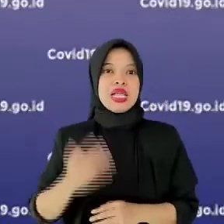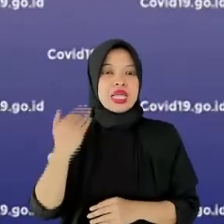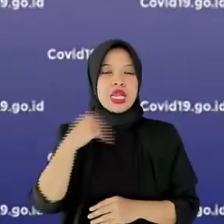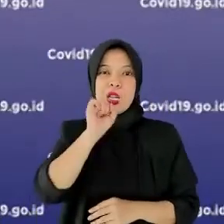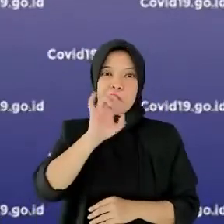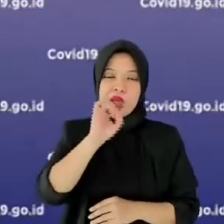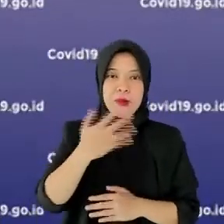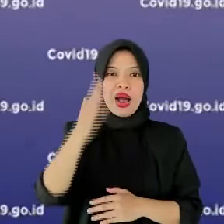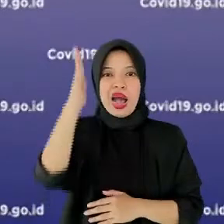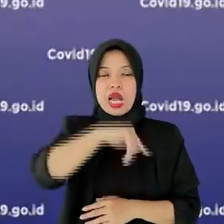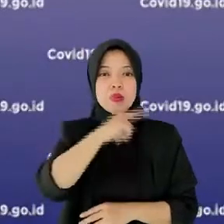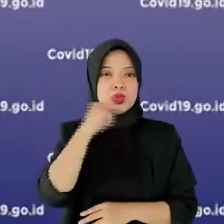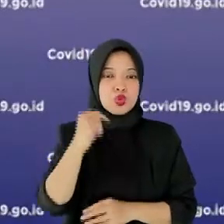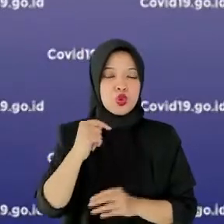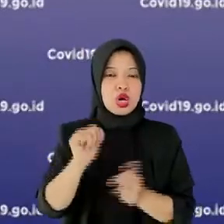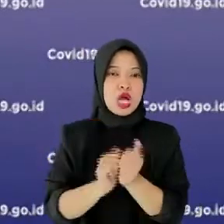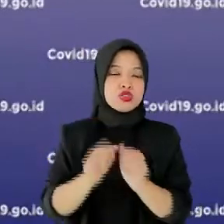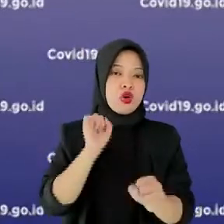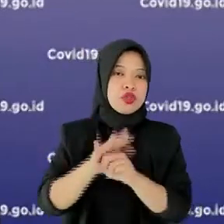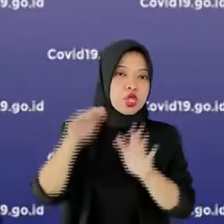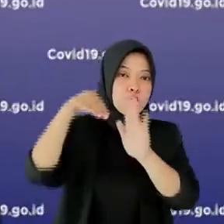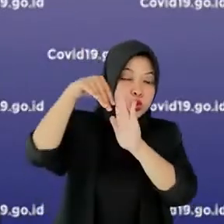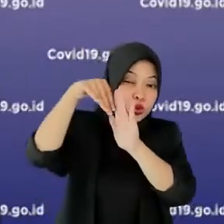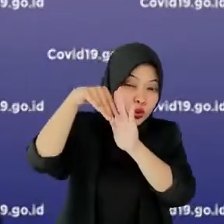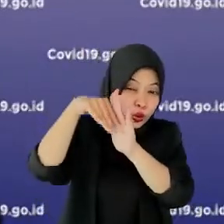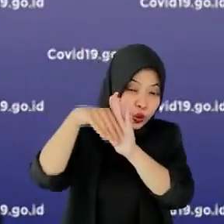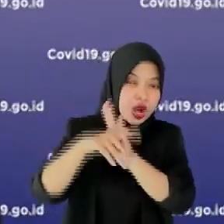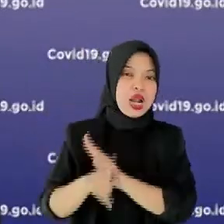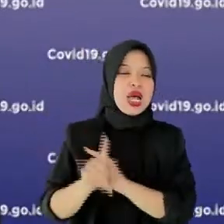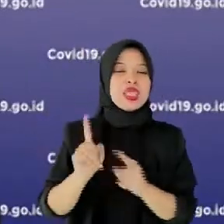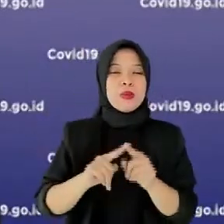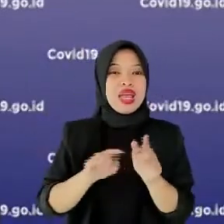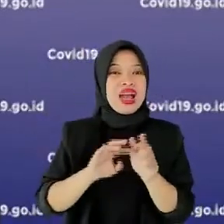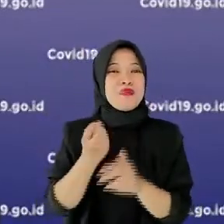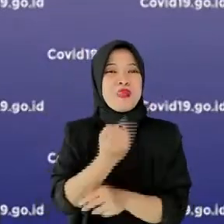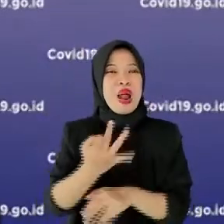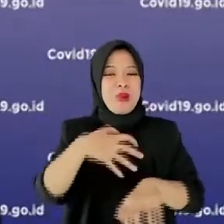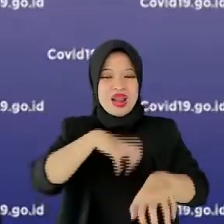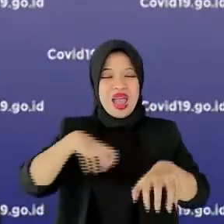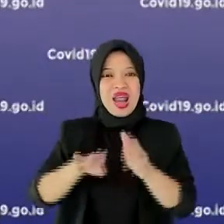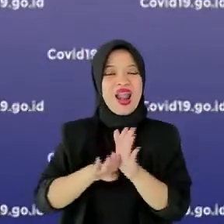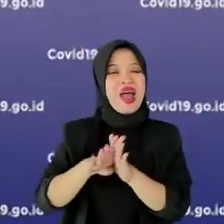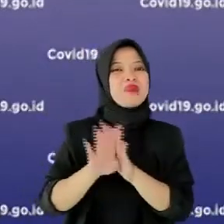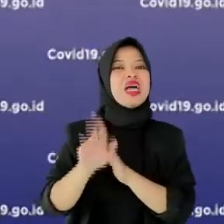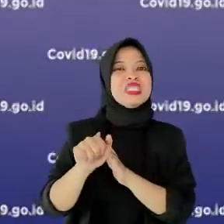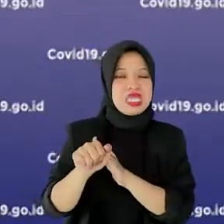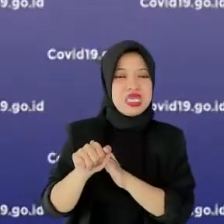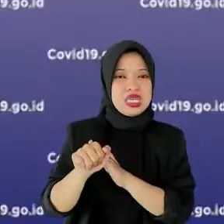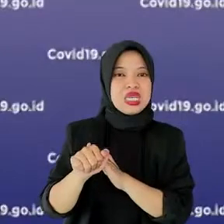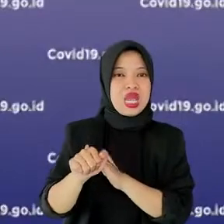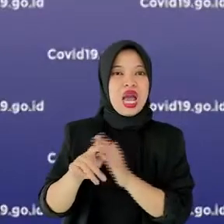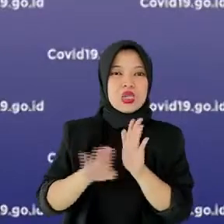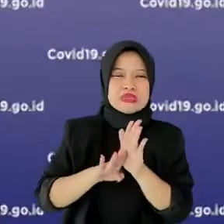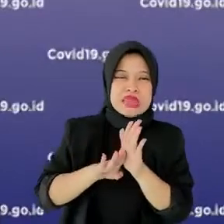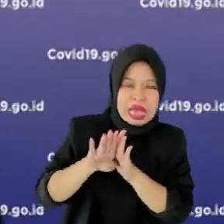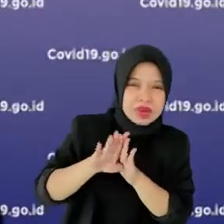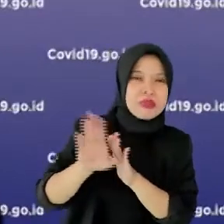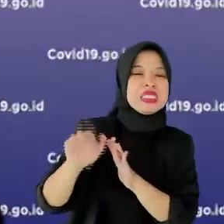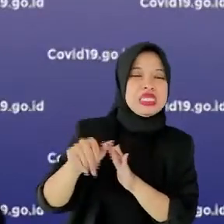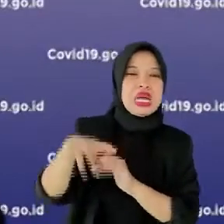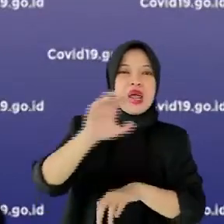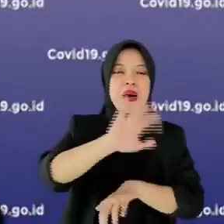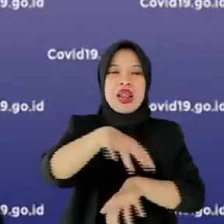sampaikan, di hari Minggu kemarin trennya ini masih banyak sekali yang menurun. Ada beberapa yang masih naik, dalam artian masih menuju puncak atau sedang di puncak gitu